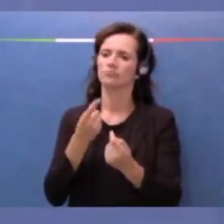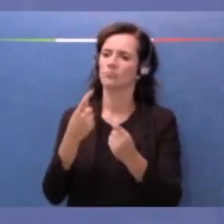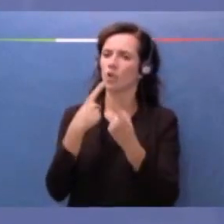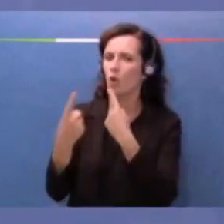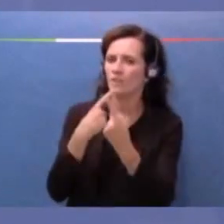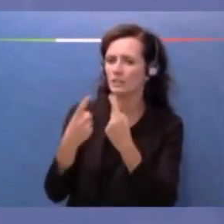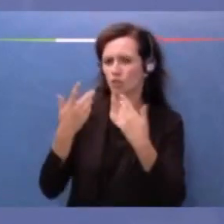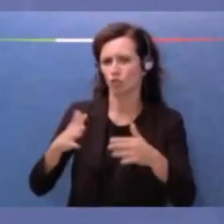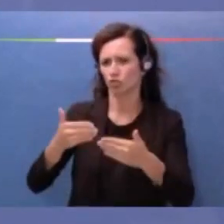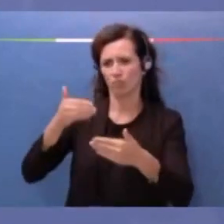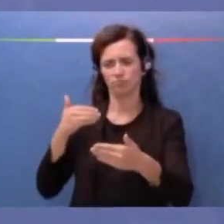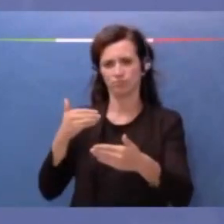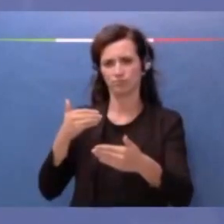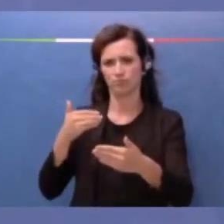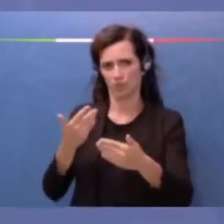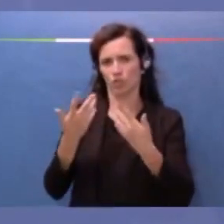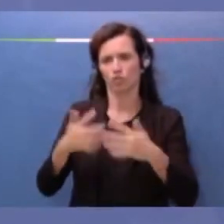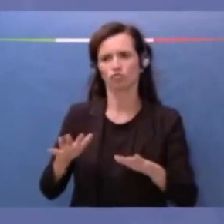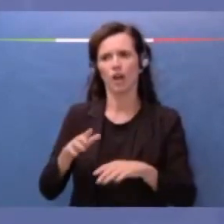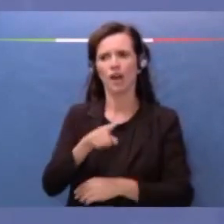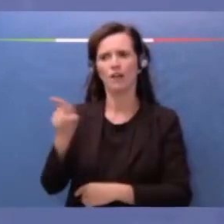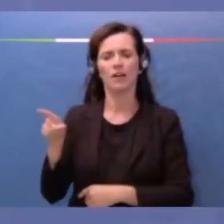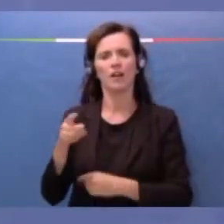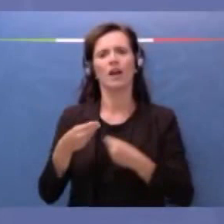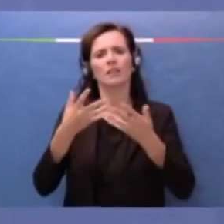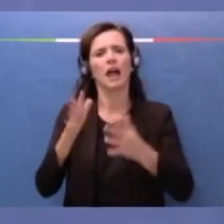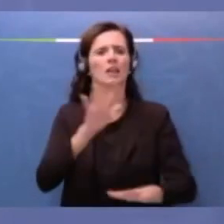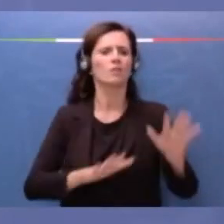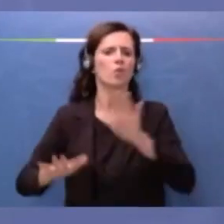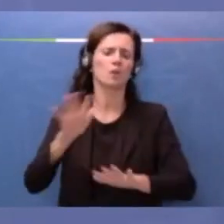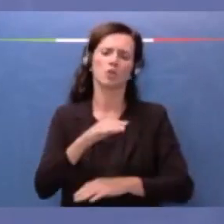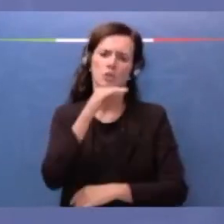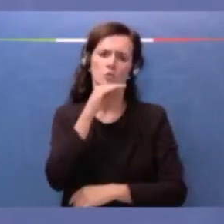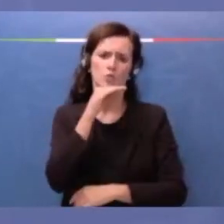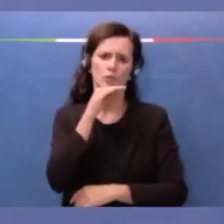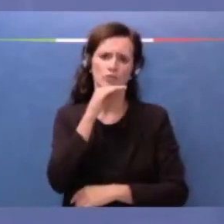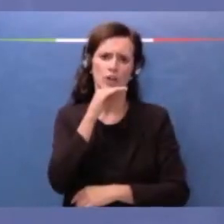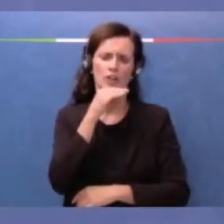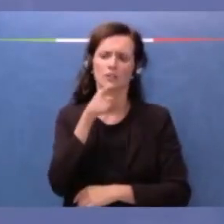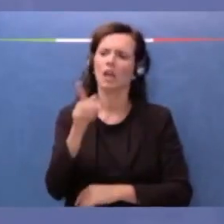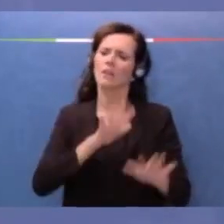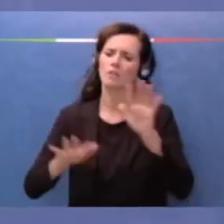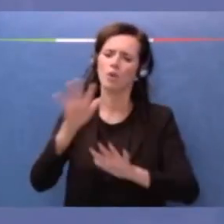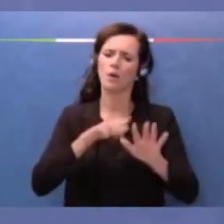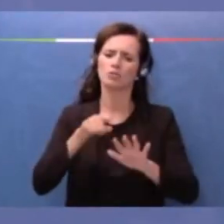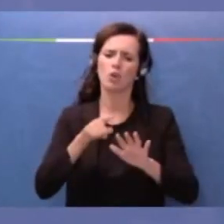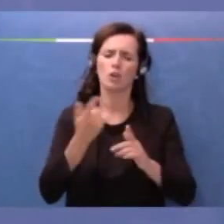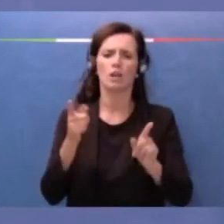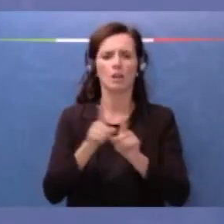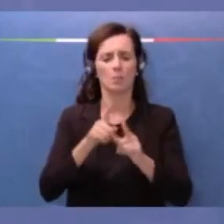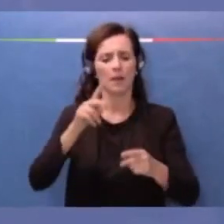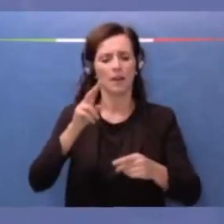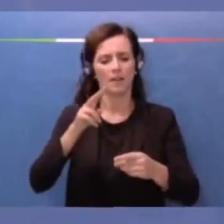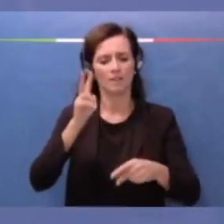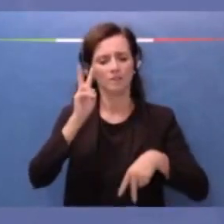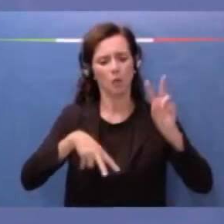eccetera, avevano dato informazione sufficiente, diciamo, a valutare il contenuto di questa legge